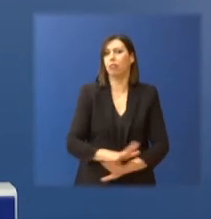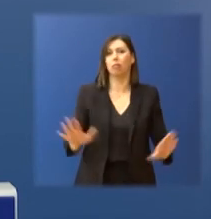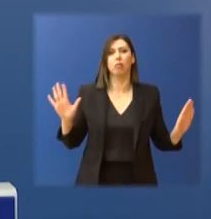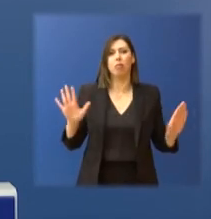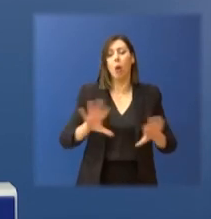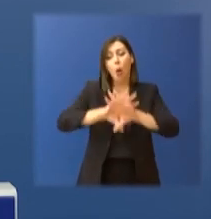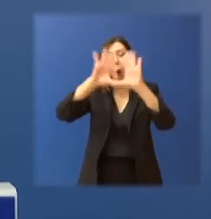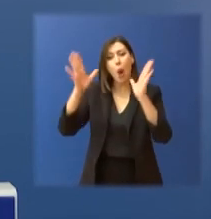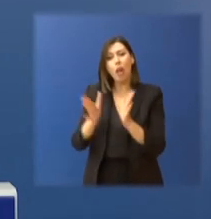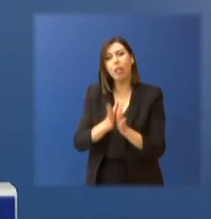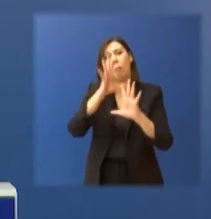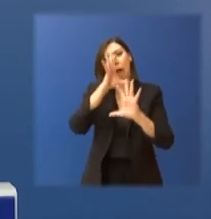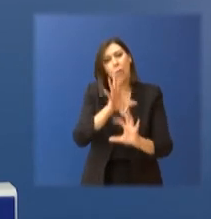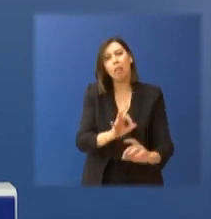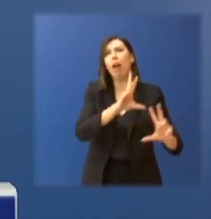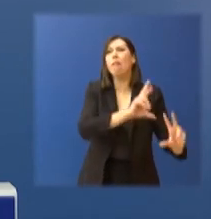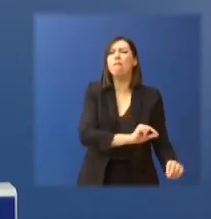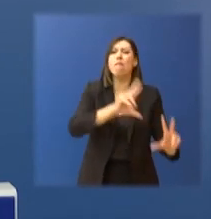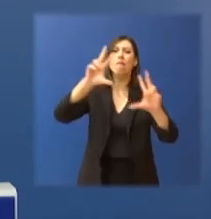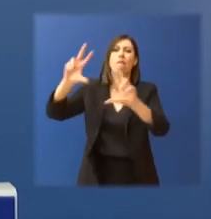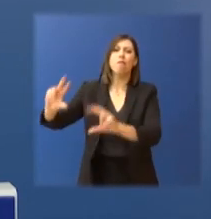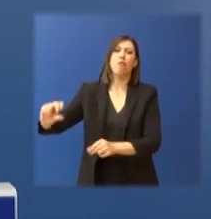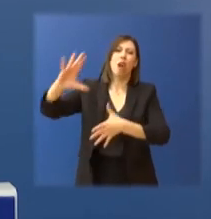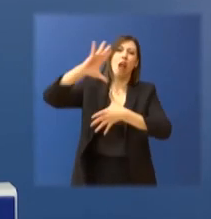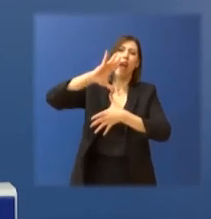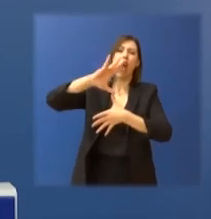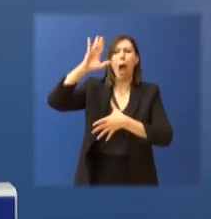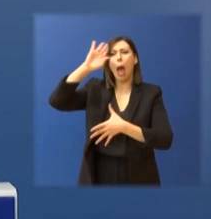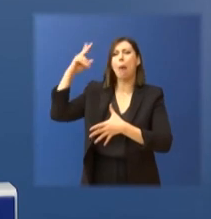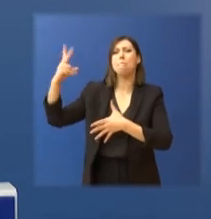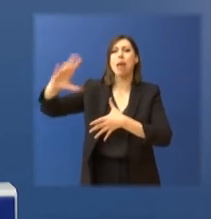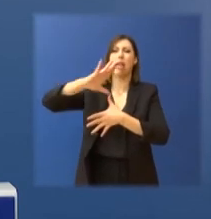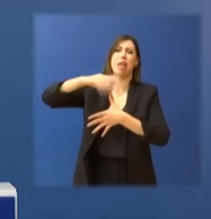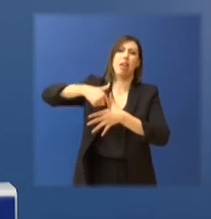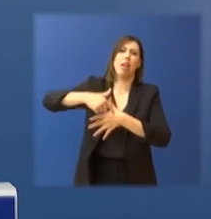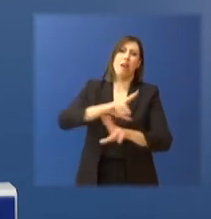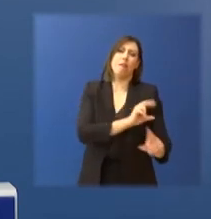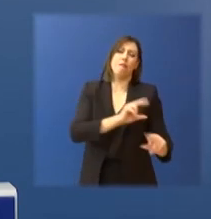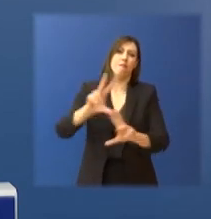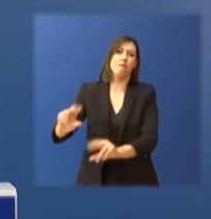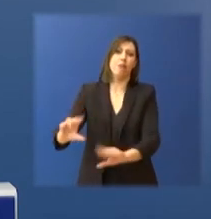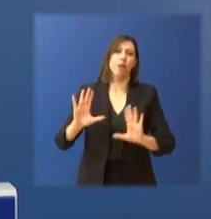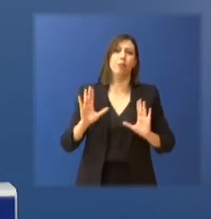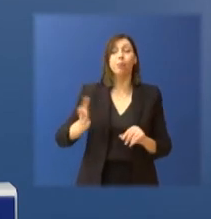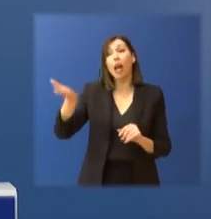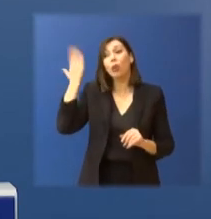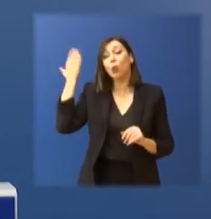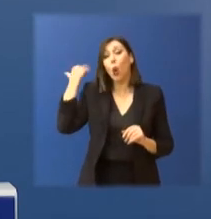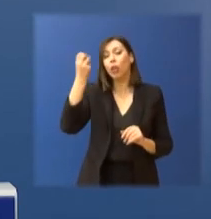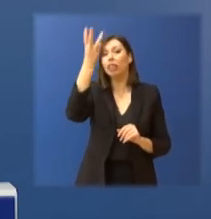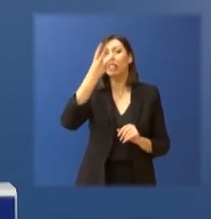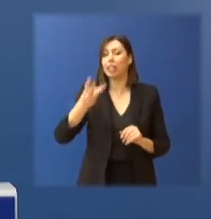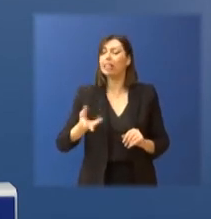με χαρακτηριστικά λατινοαμερικανικής μπανανίας. Η κυβέρνησή του είχε σκοπό από τότε να επιβάλλει στην Ελλάδα αυταρχικό